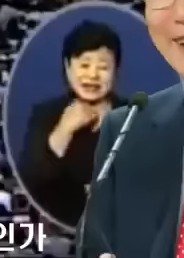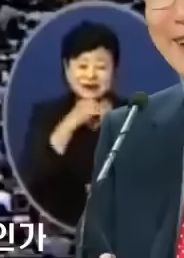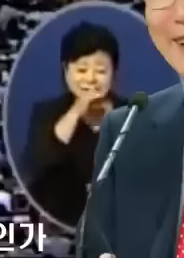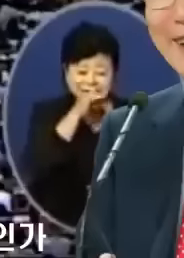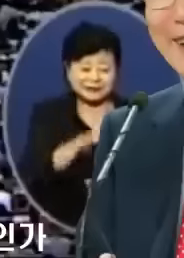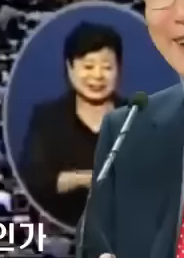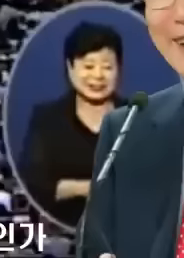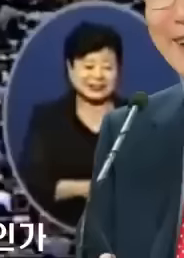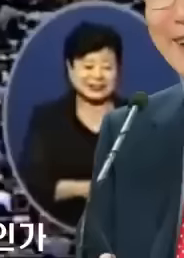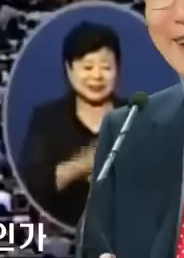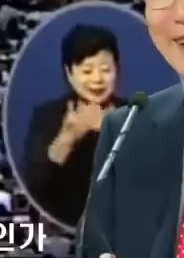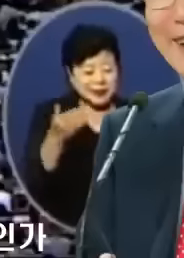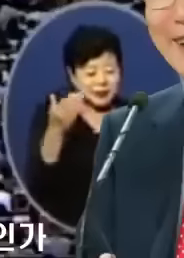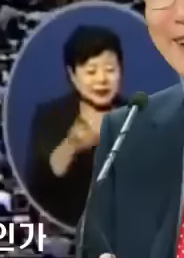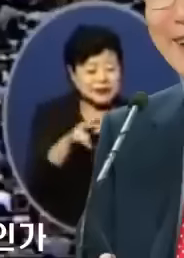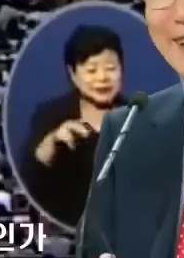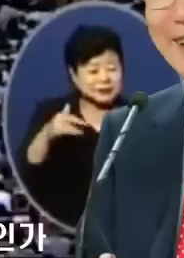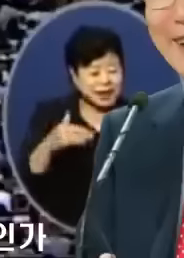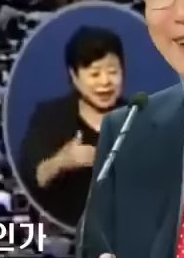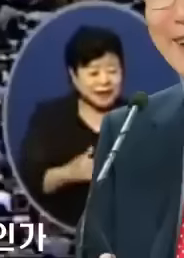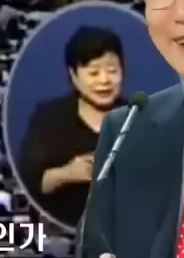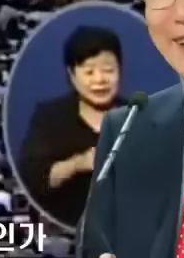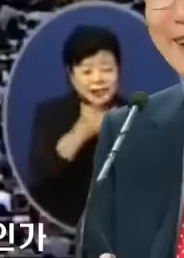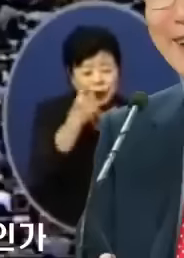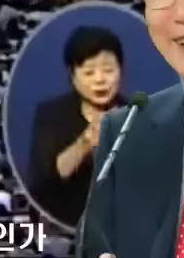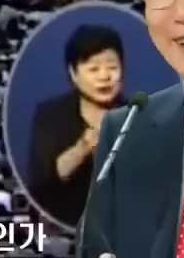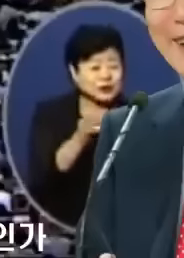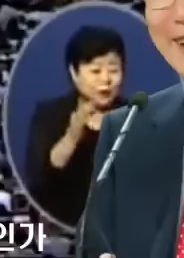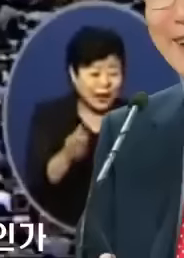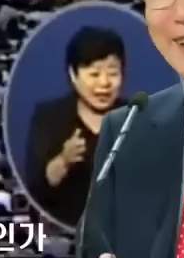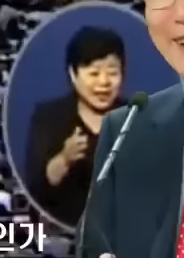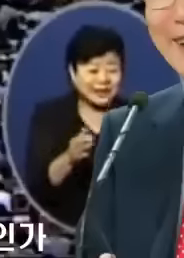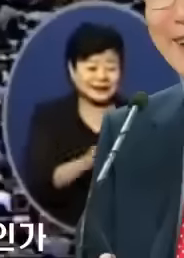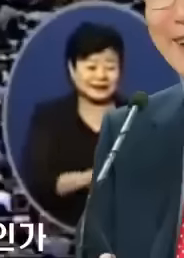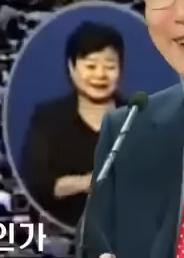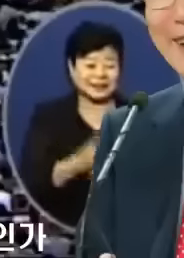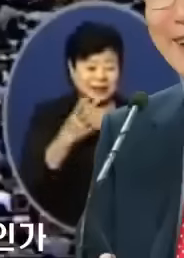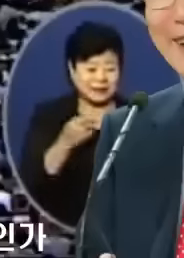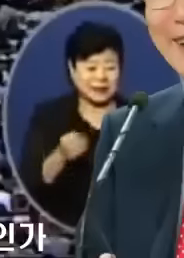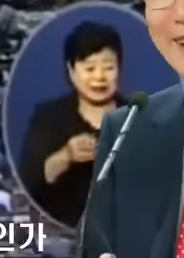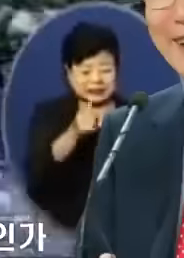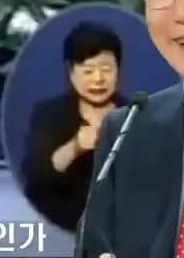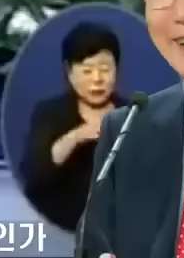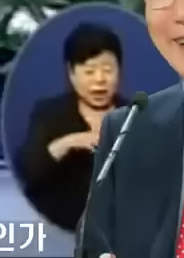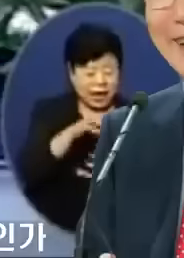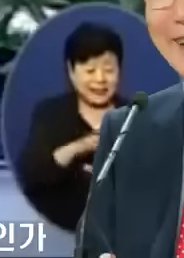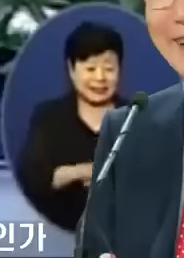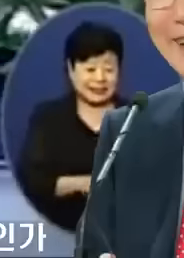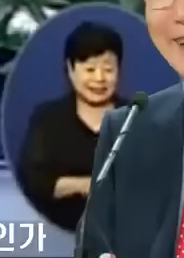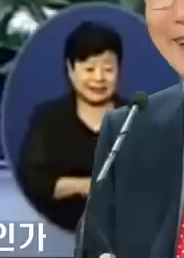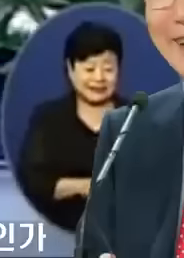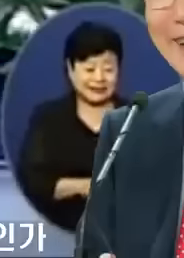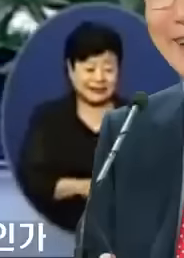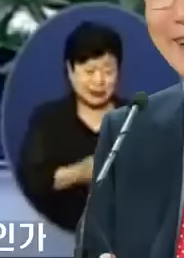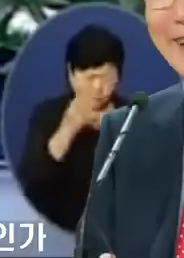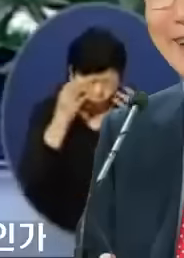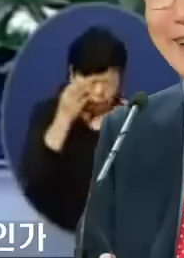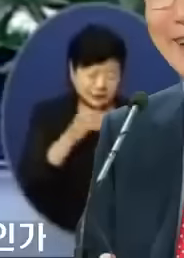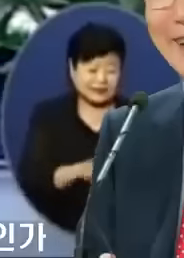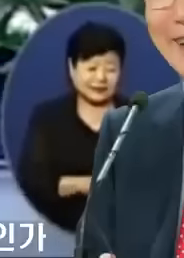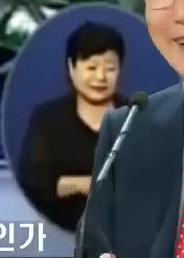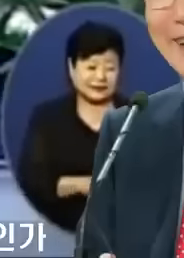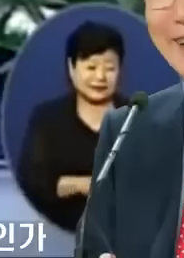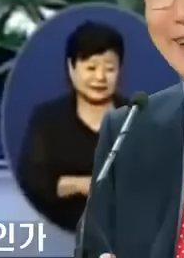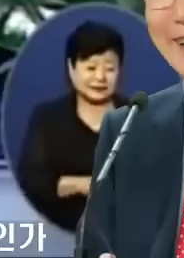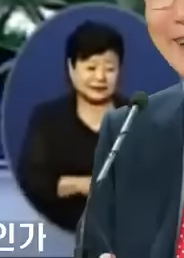것입니다. 여러분께서 지금까지 살아오시는 동안에 많은 시험과 환난과 고난을